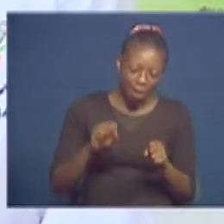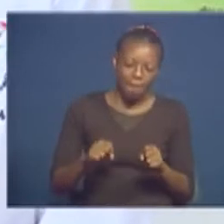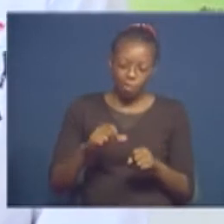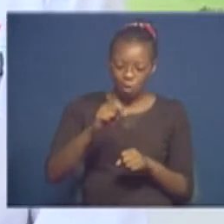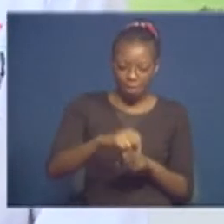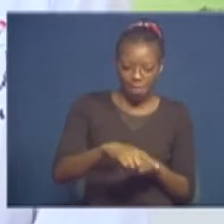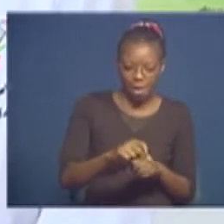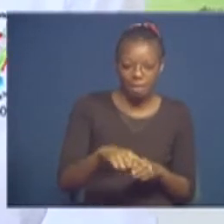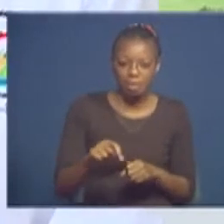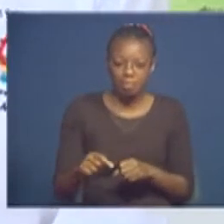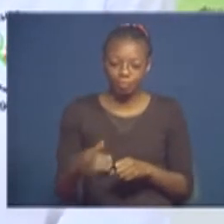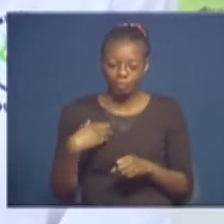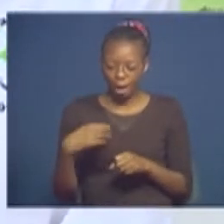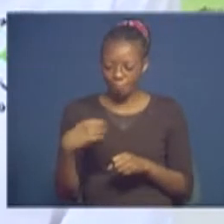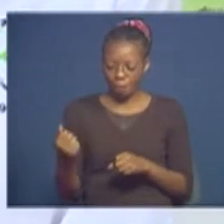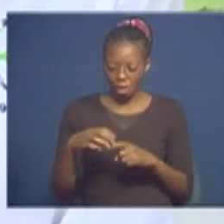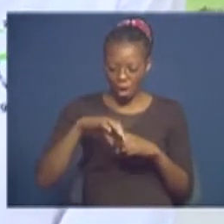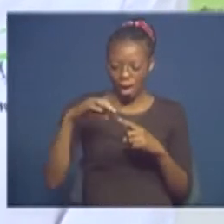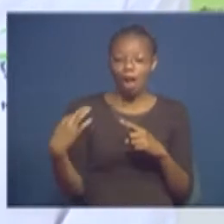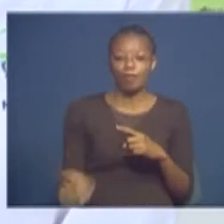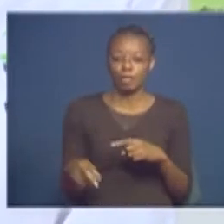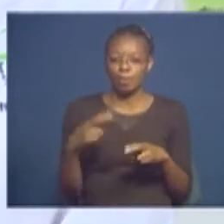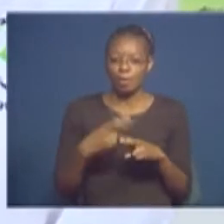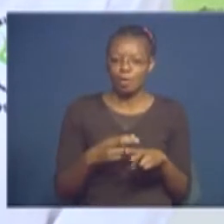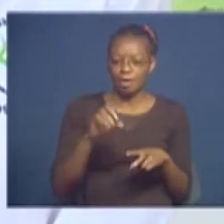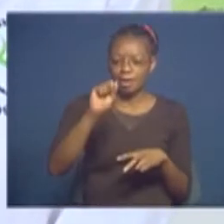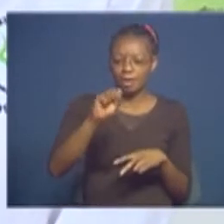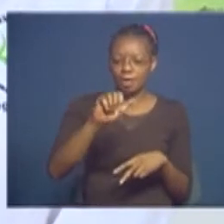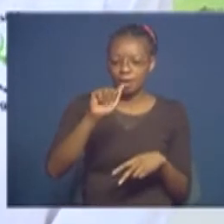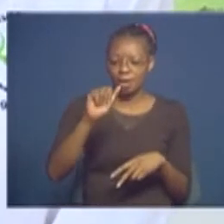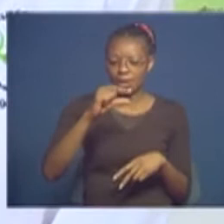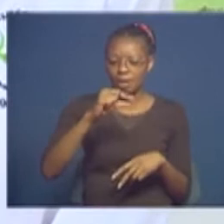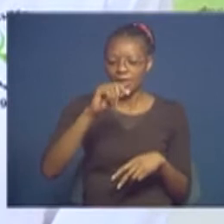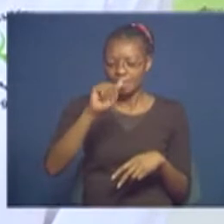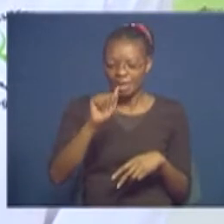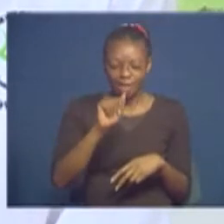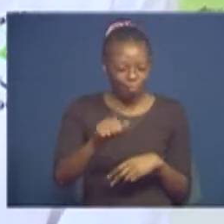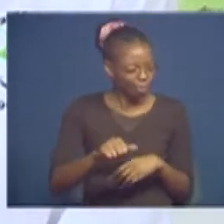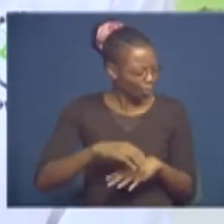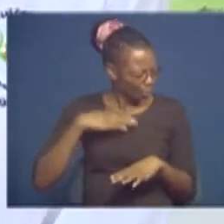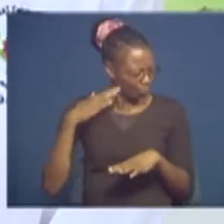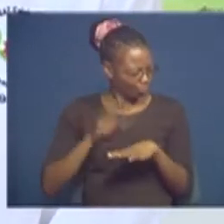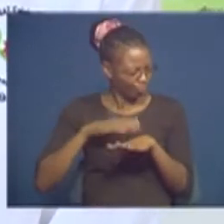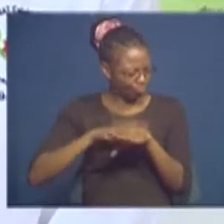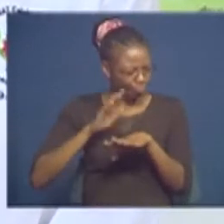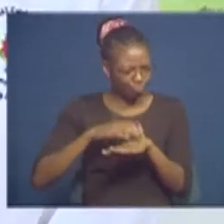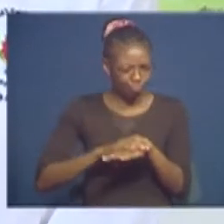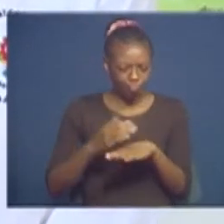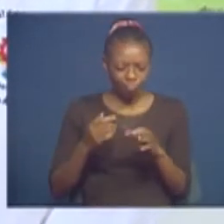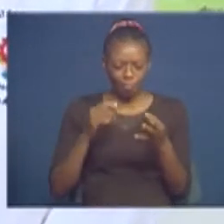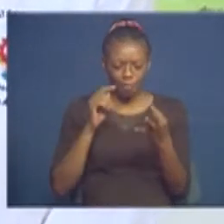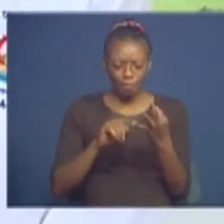tunaita saga. Na hiyo mboga tena yuko na madini kama calcium kwa hali ya juu sana. Mboga ya